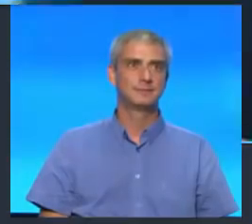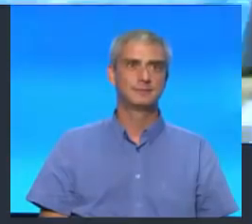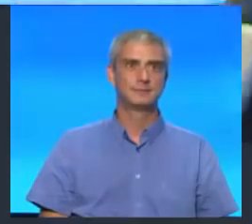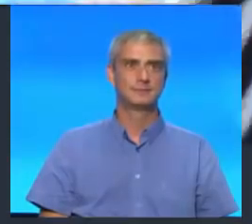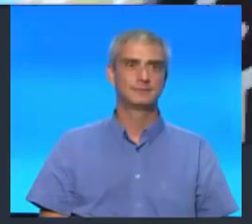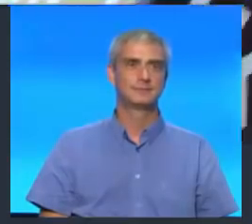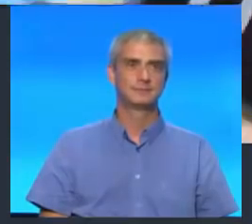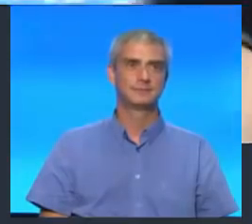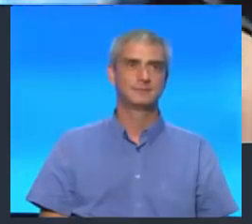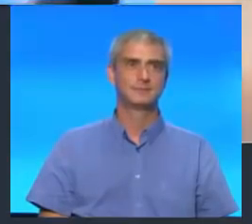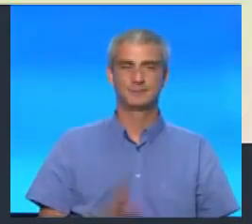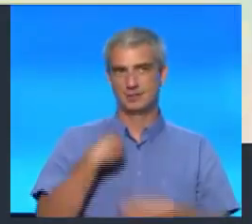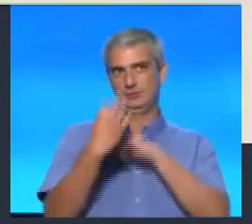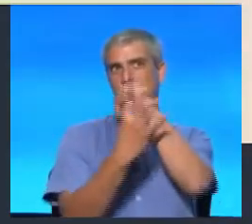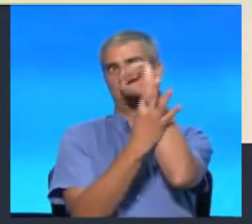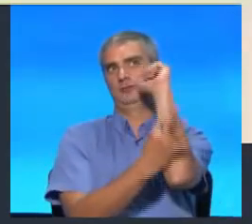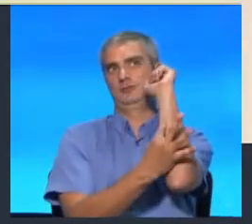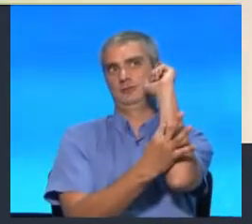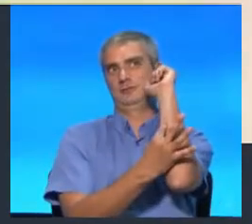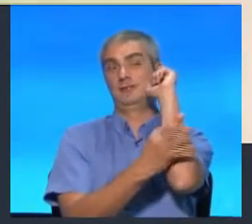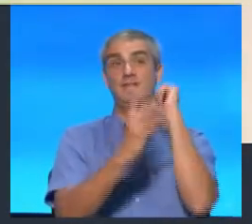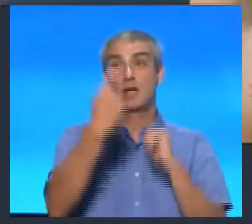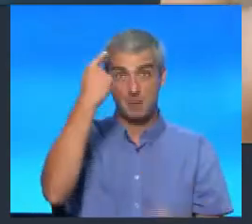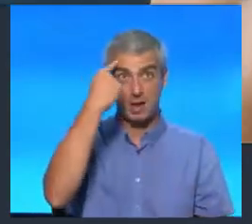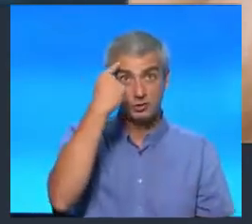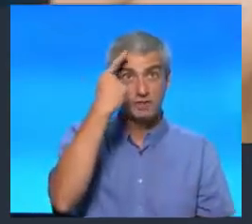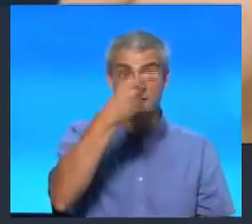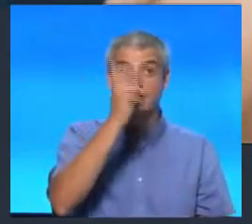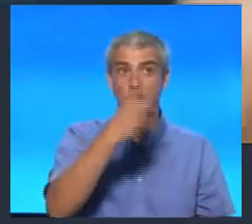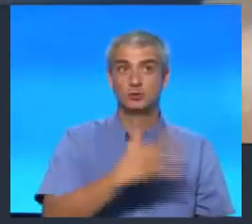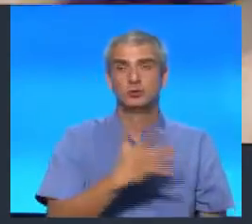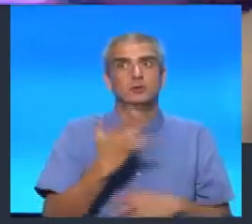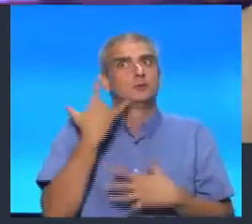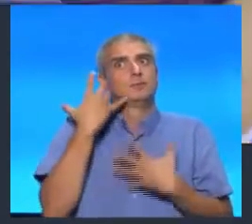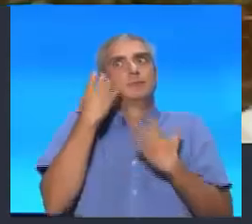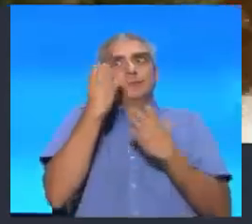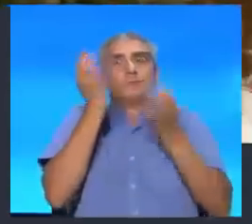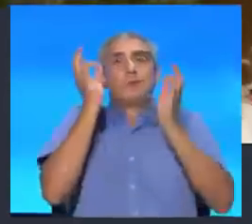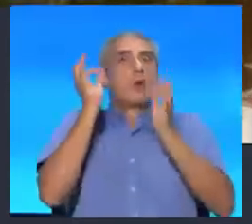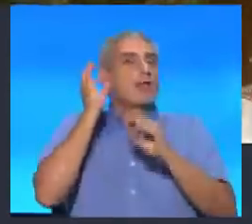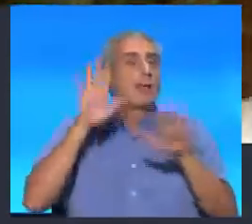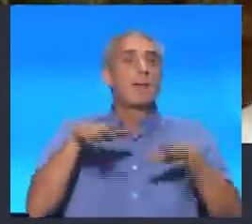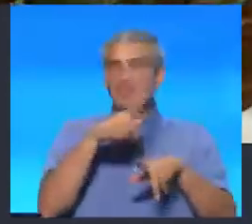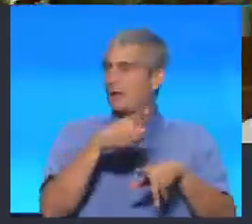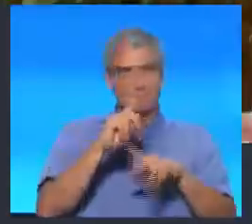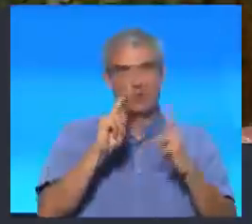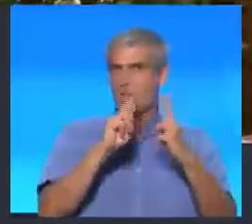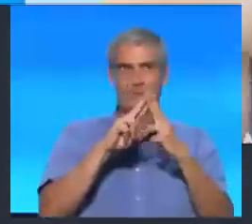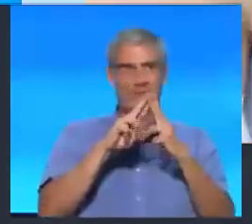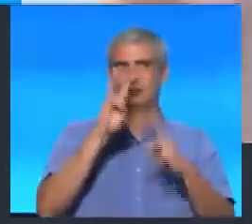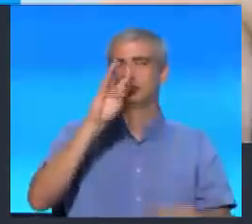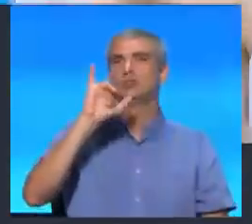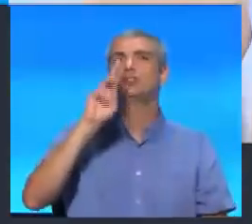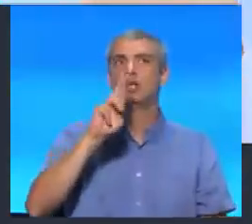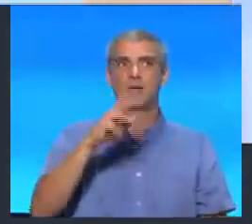עצמה חותמת. יש לי גם בת הים איתי על היד. ואם חשבתם שלהן יש חיבה חריגה לבת הים, סימן שעוד לא פגשתם את שיר.